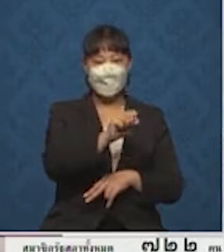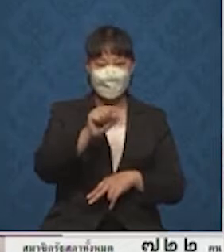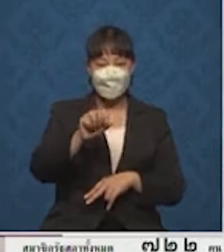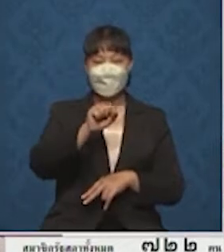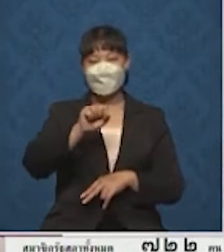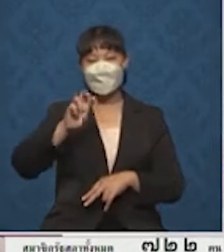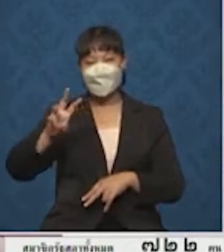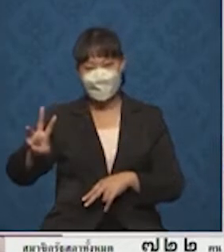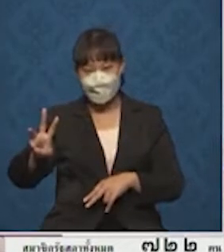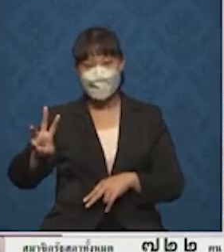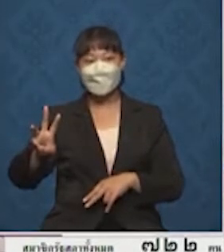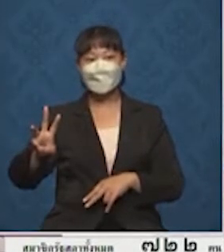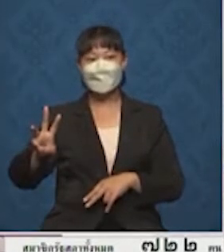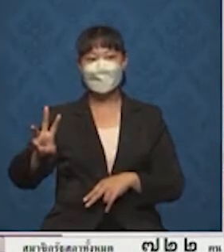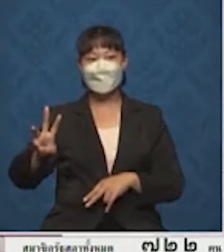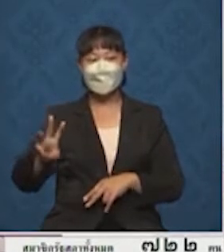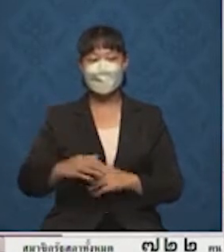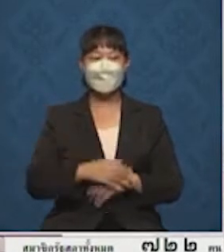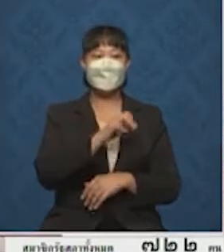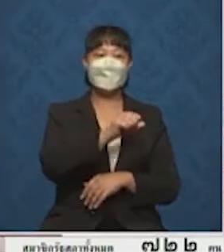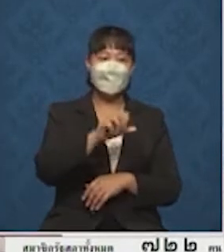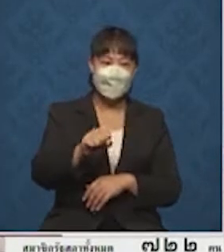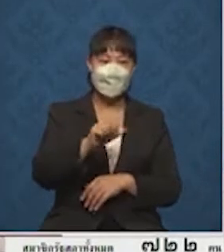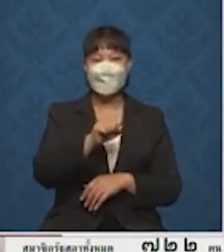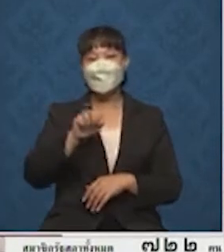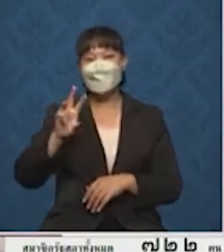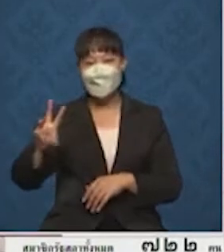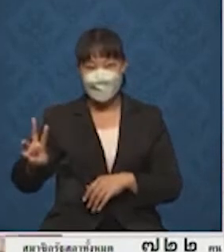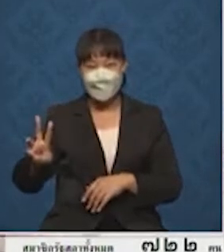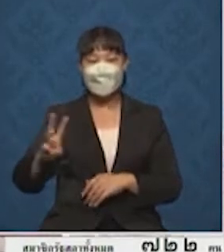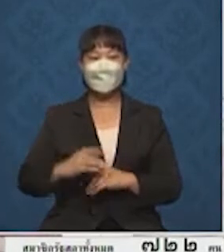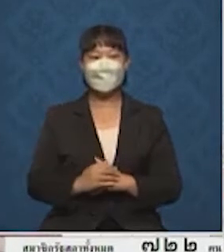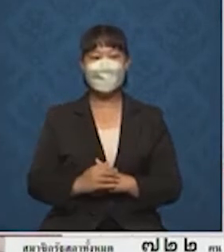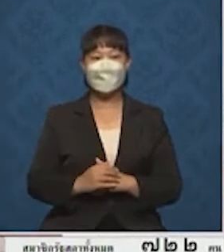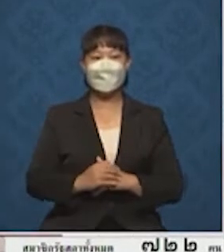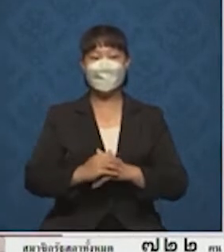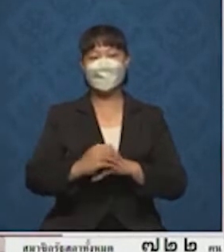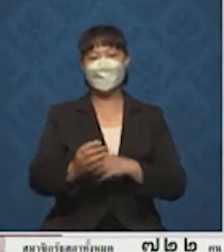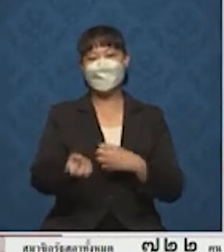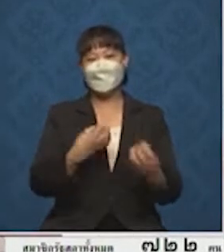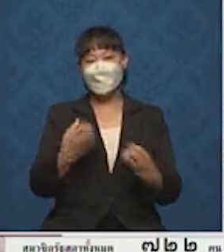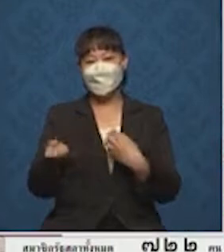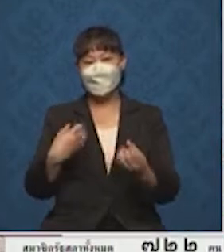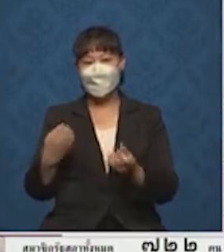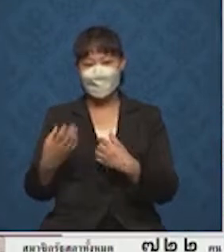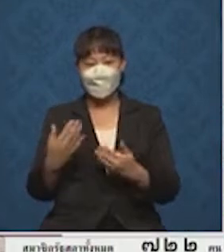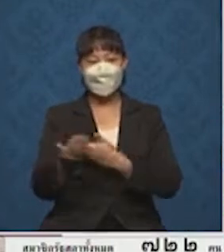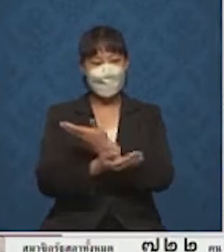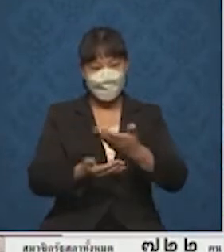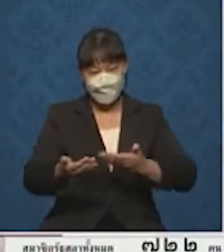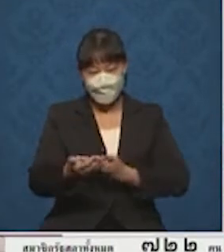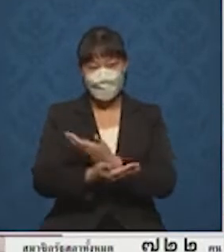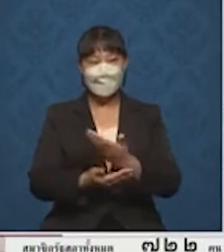ผู้แนลศดอนและวุธิสภาอภิปลายแล้วกตขอชนชม